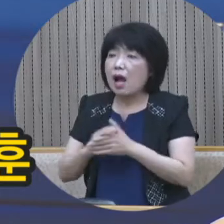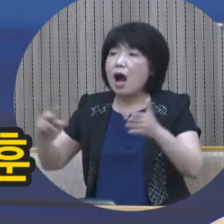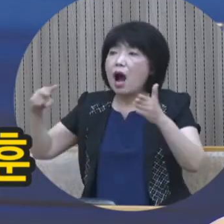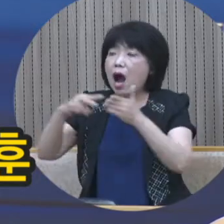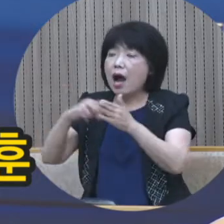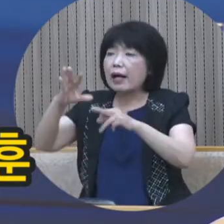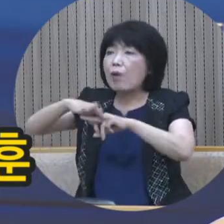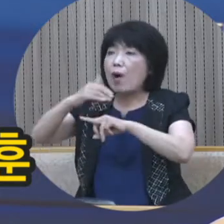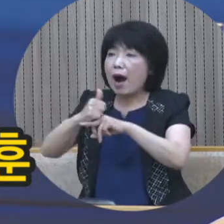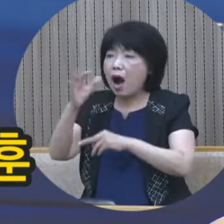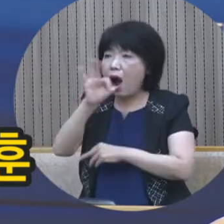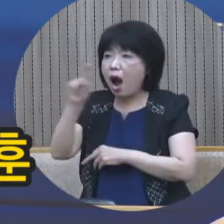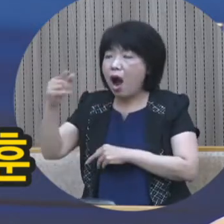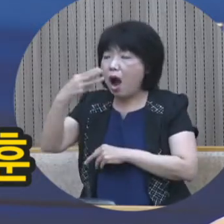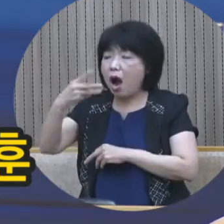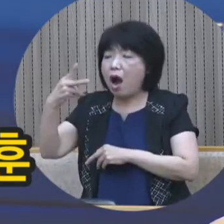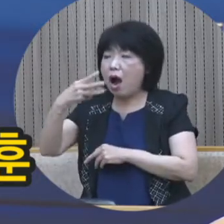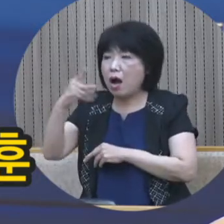왕이